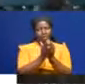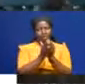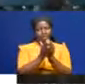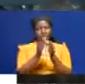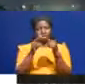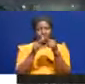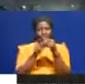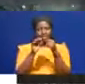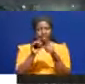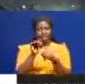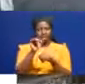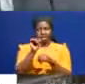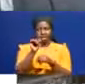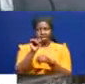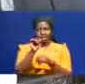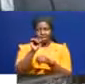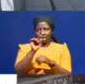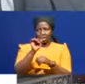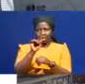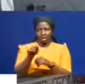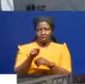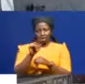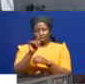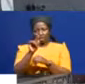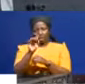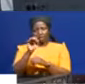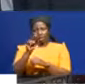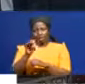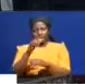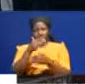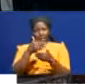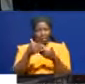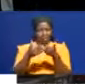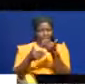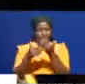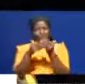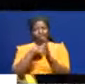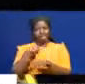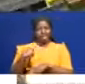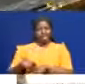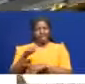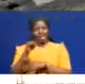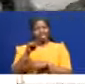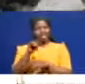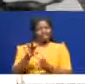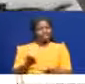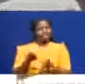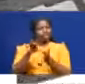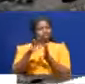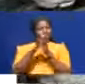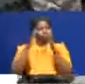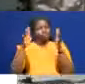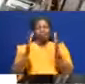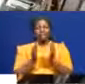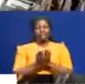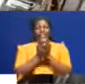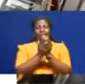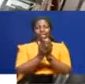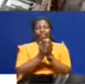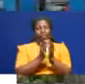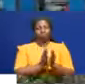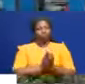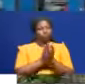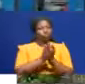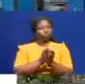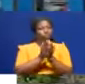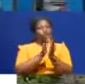70,000 iliyotengenezwa na China na kuwa meli kubwa zaidi duniani ya aina yake ilisafiri kutoka